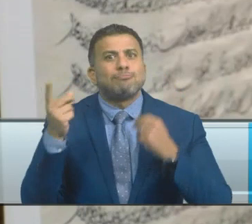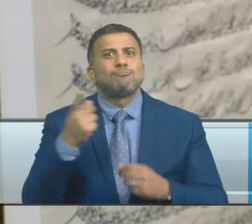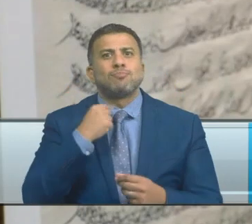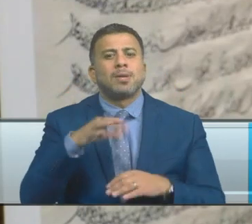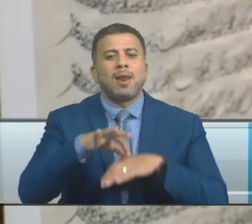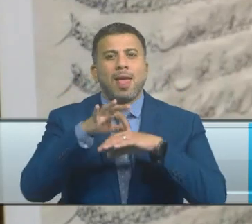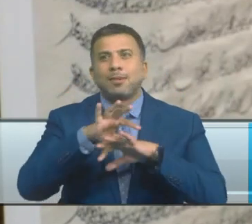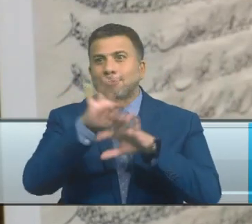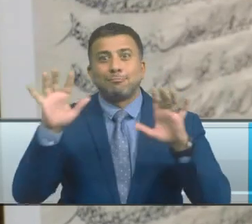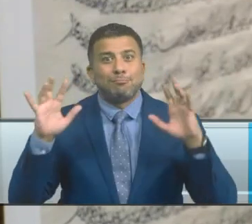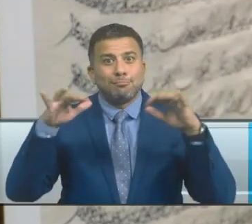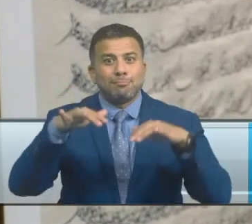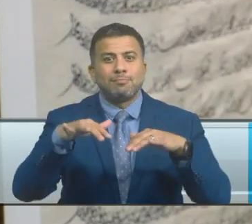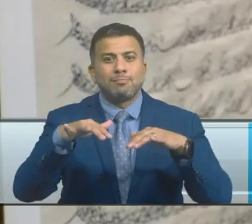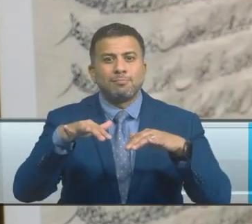للجمهور،